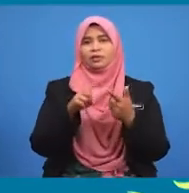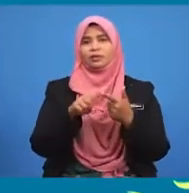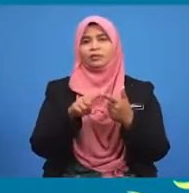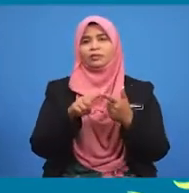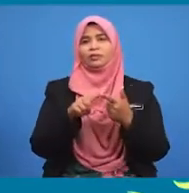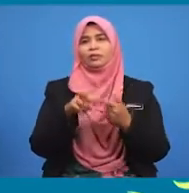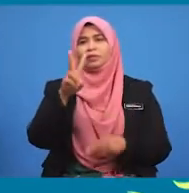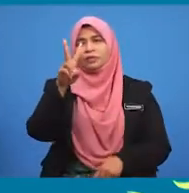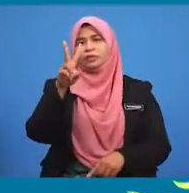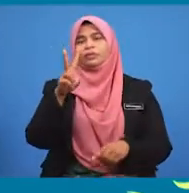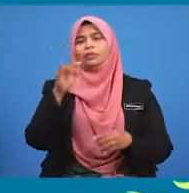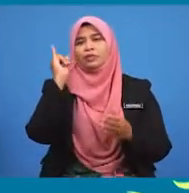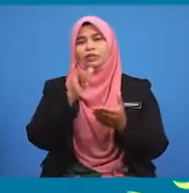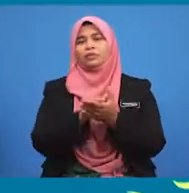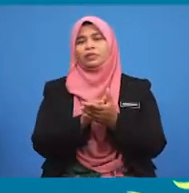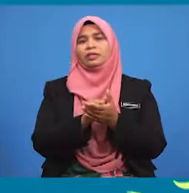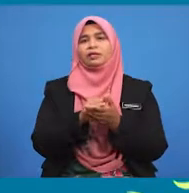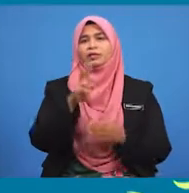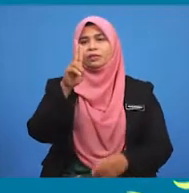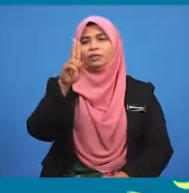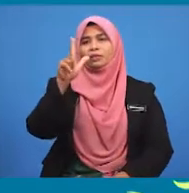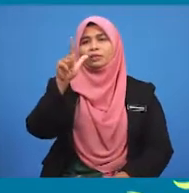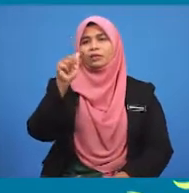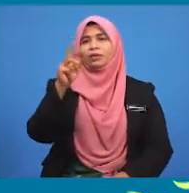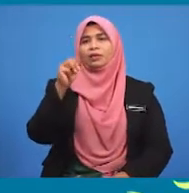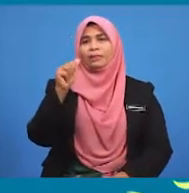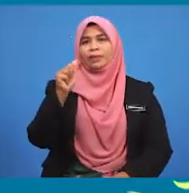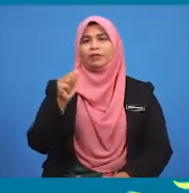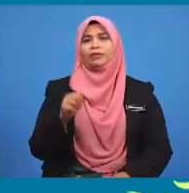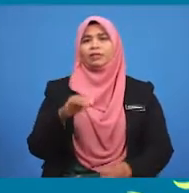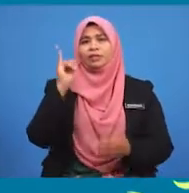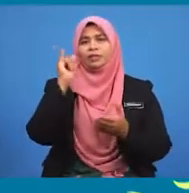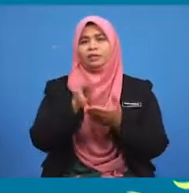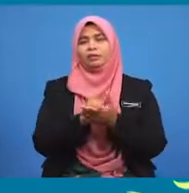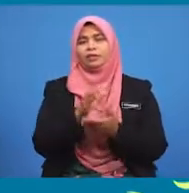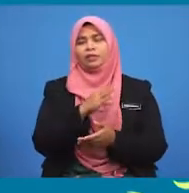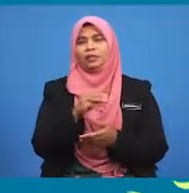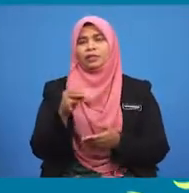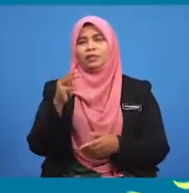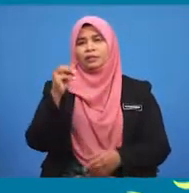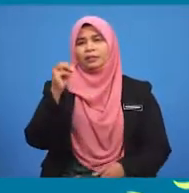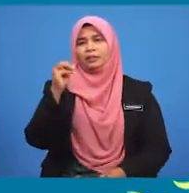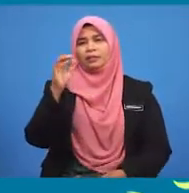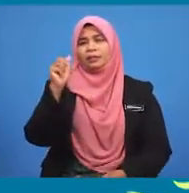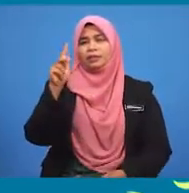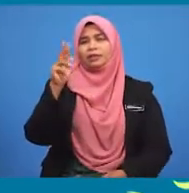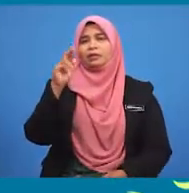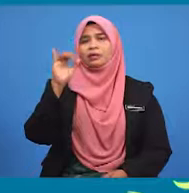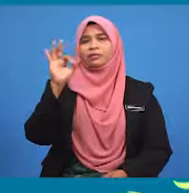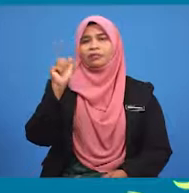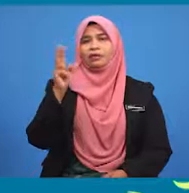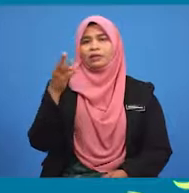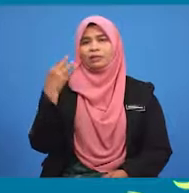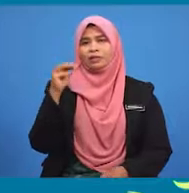iman para ulama, keimanan dan makrifah mereka kepada Allah dengan nazar dan istidlal,